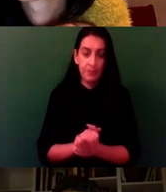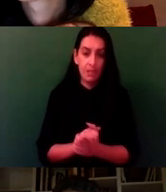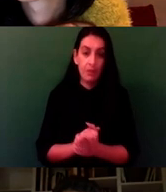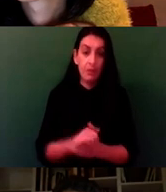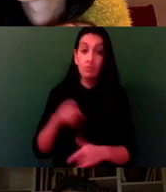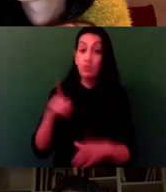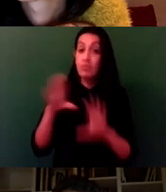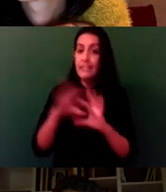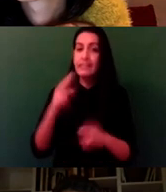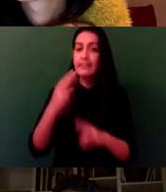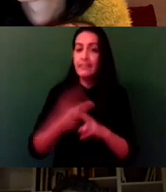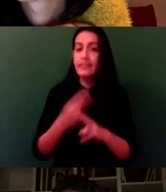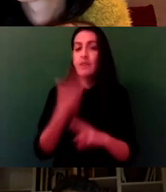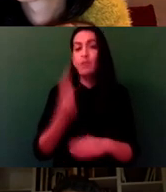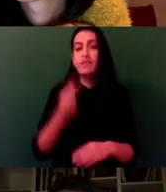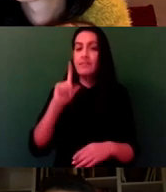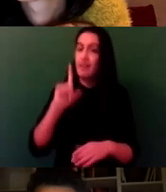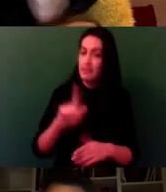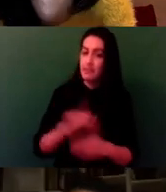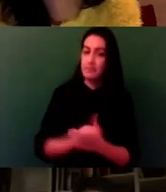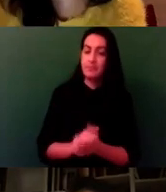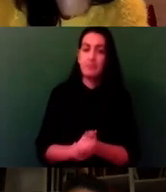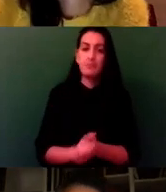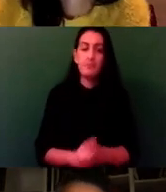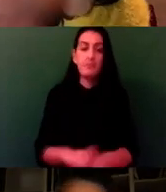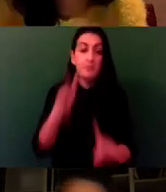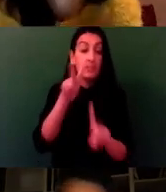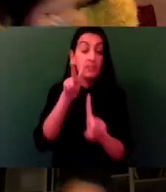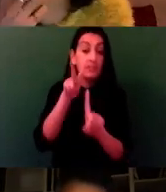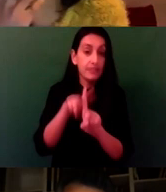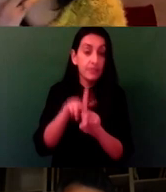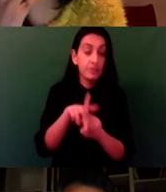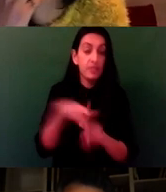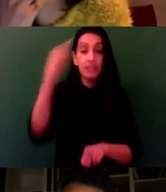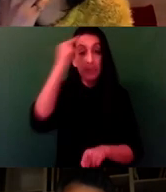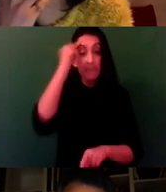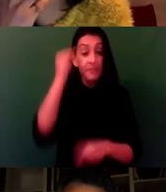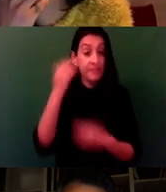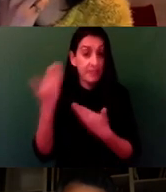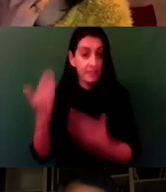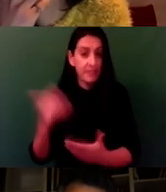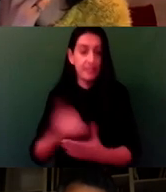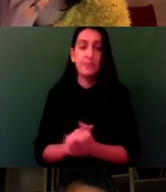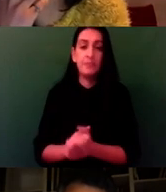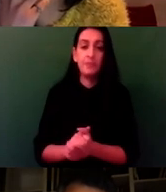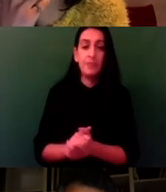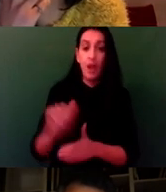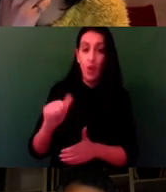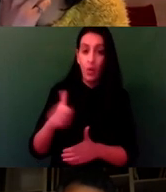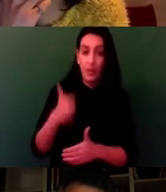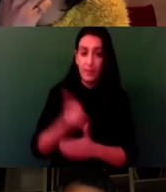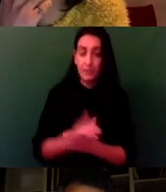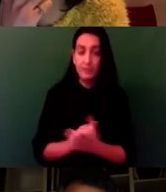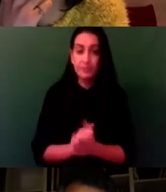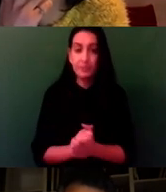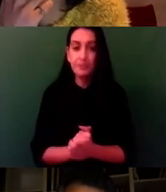katılımcı pratiklerin ne gibi amaçlara hizmet edebileceğini de öğrenmesi sürecindeyiz daha. Yani biraz evet, hani önceki oturumlarda da